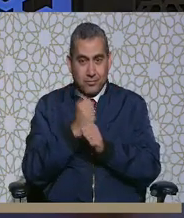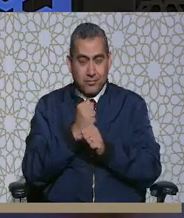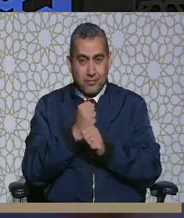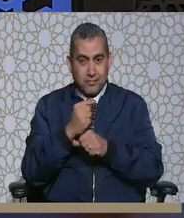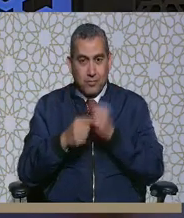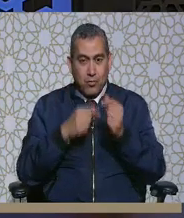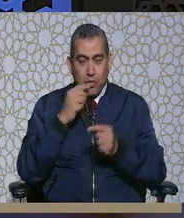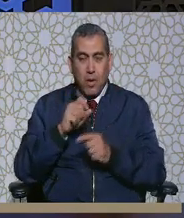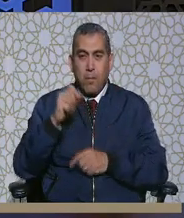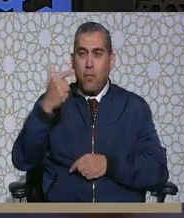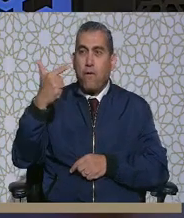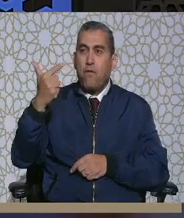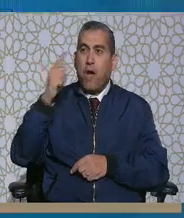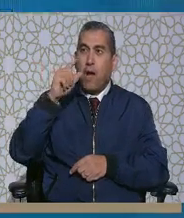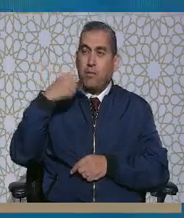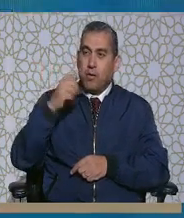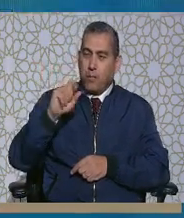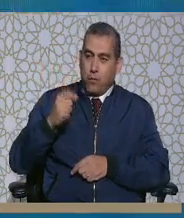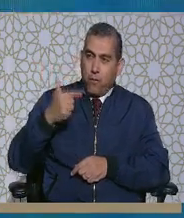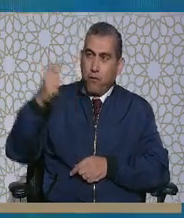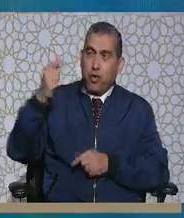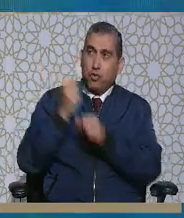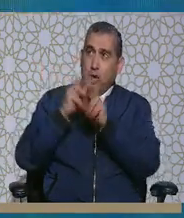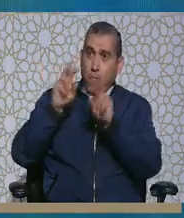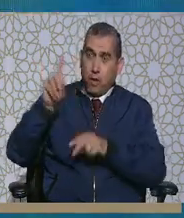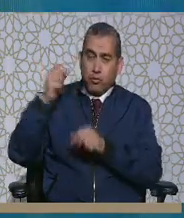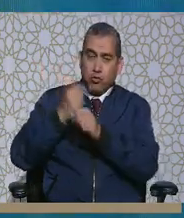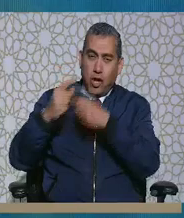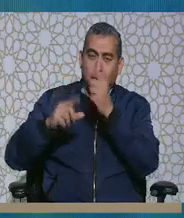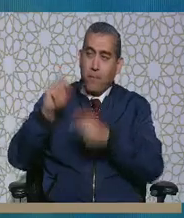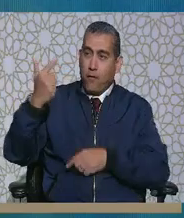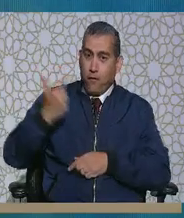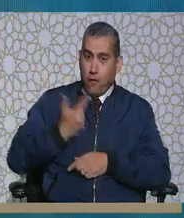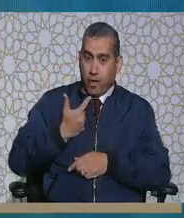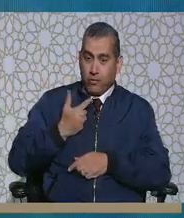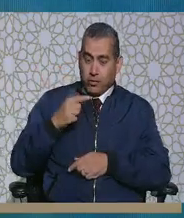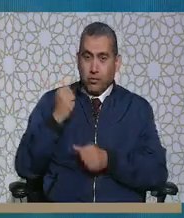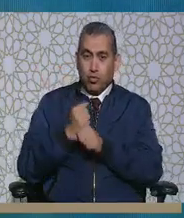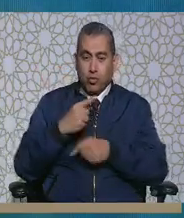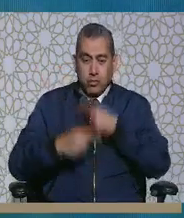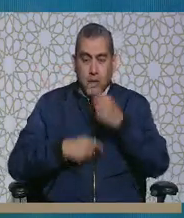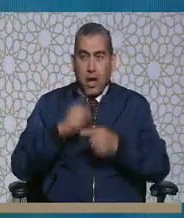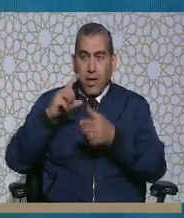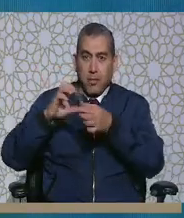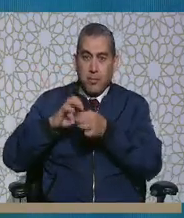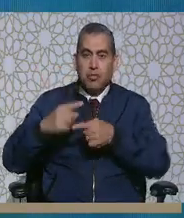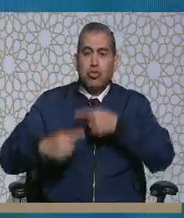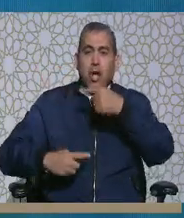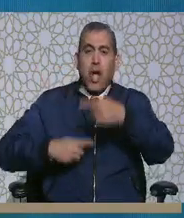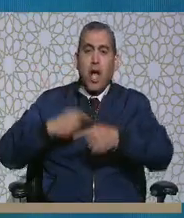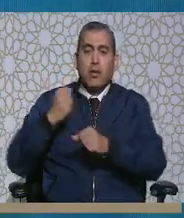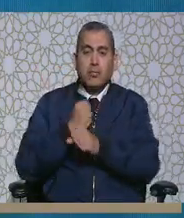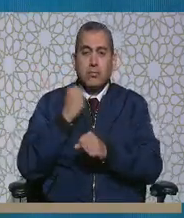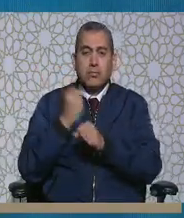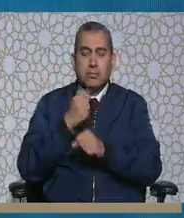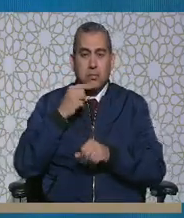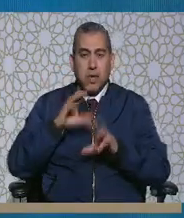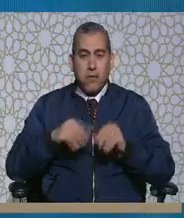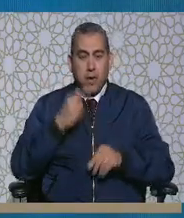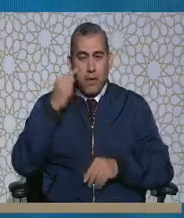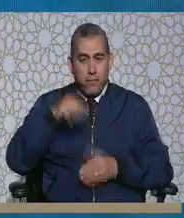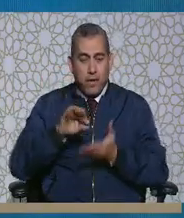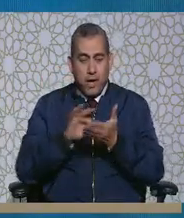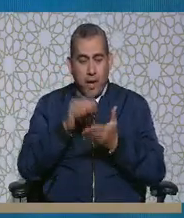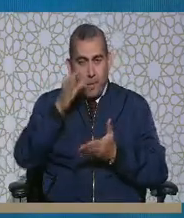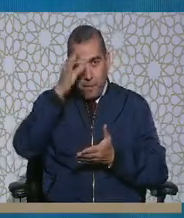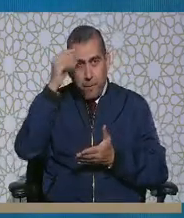كمفوض يتوقف عن العمل المفوض يستمر في العمل ما كان لله دام واتصل ولذلك في بعض الاشياء لا تفهم معناه ايه